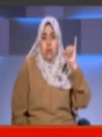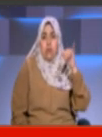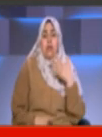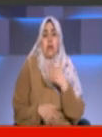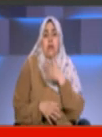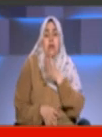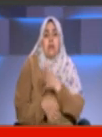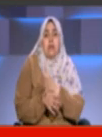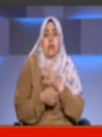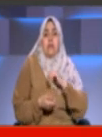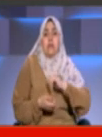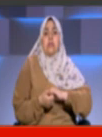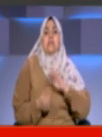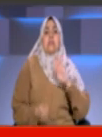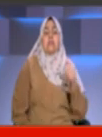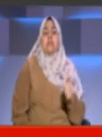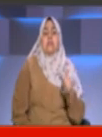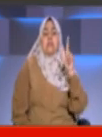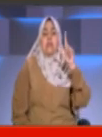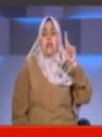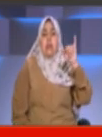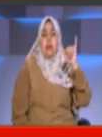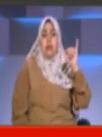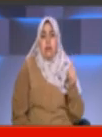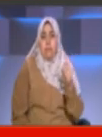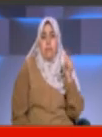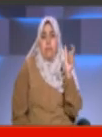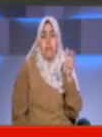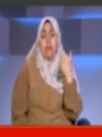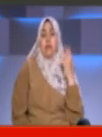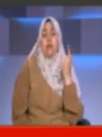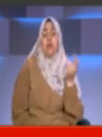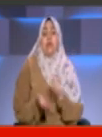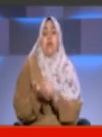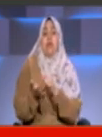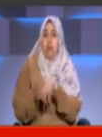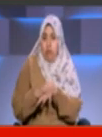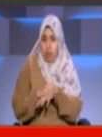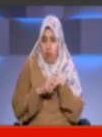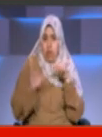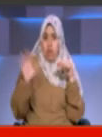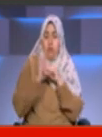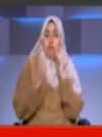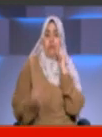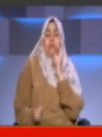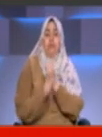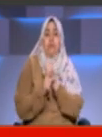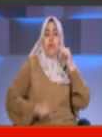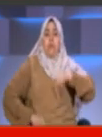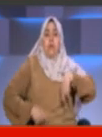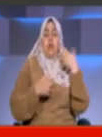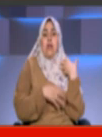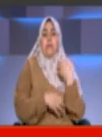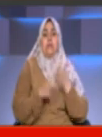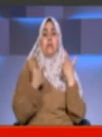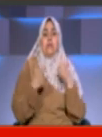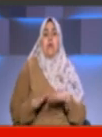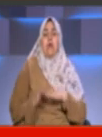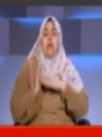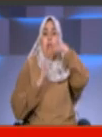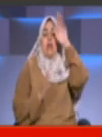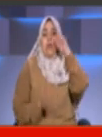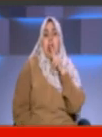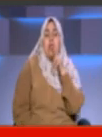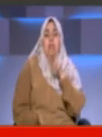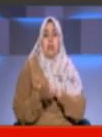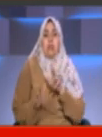توفيق سلمان سلام البدرة. هذا وتم اتخاذ الإجراءات القانونية، وتباشر نيابة أمن الدولة العليا التحقيقات.